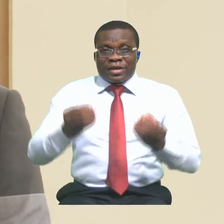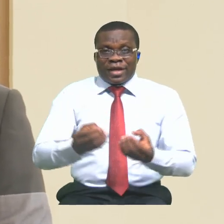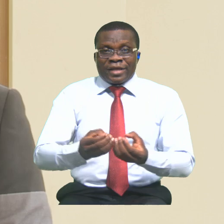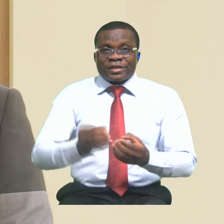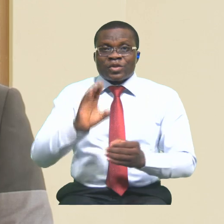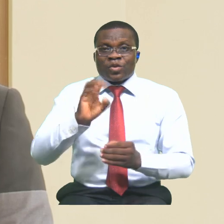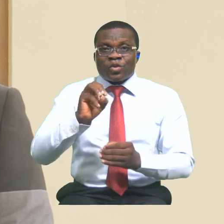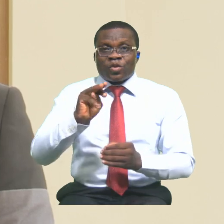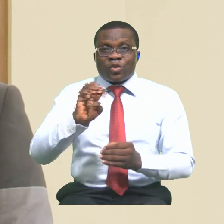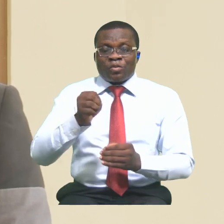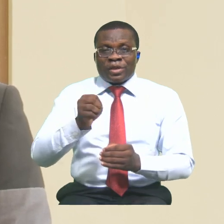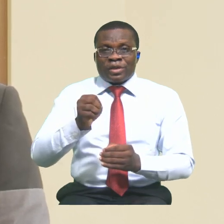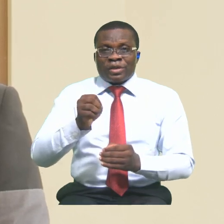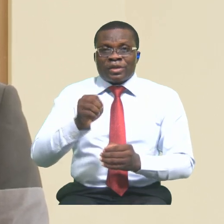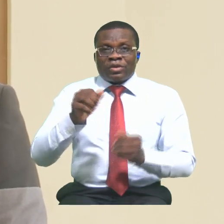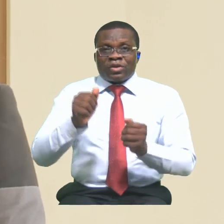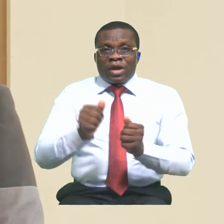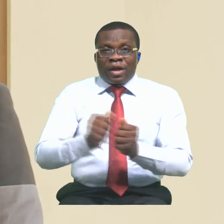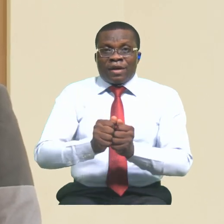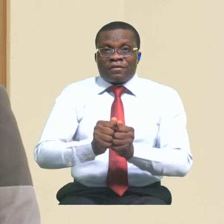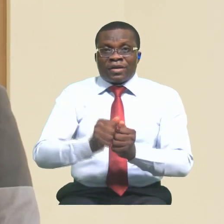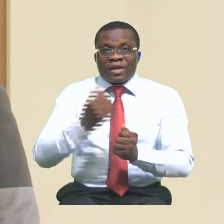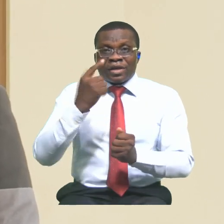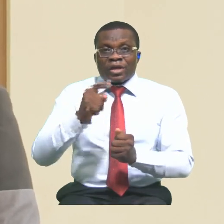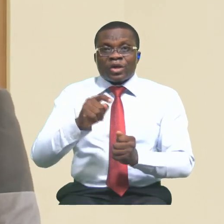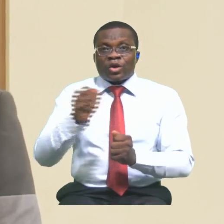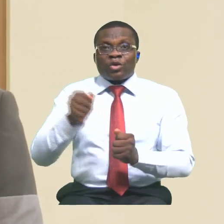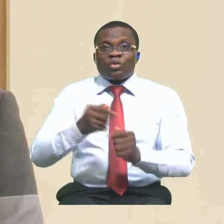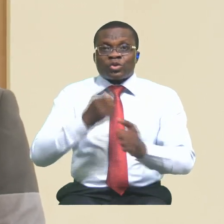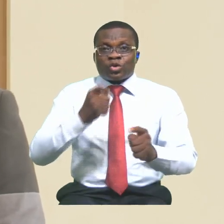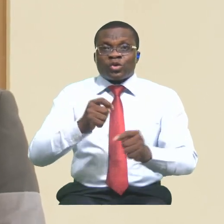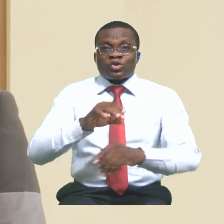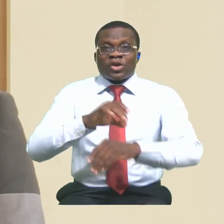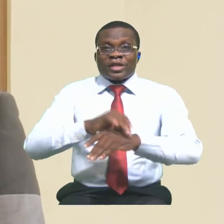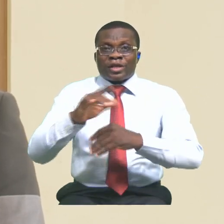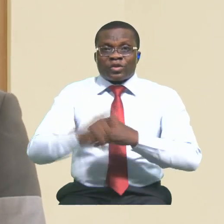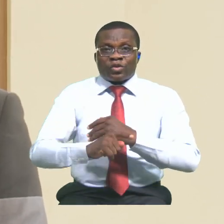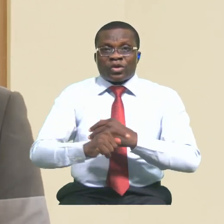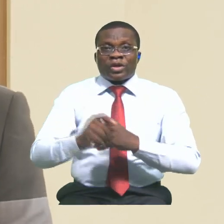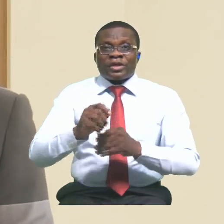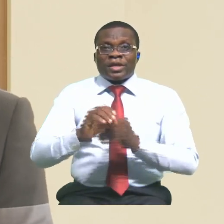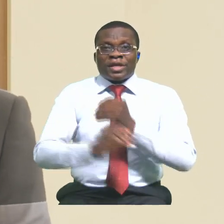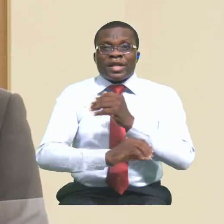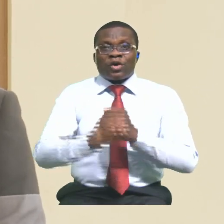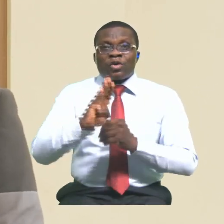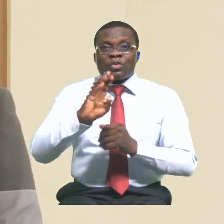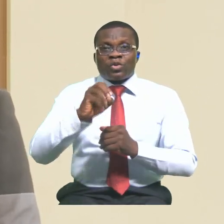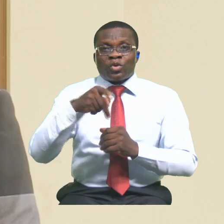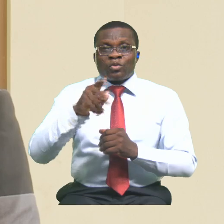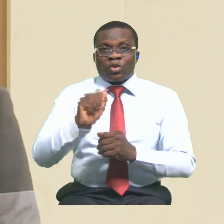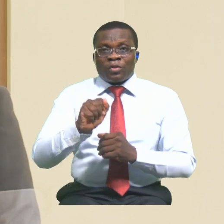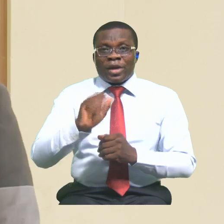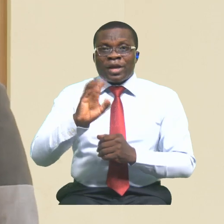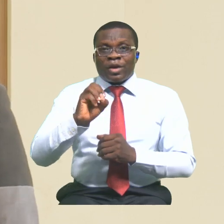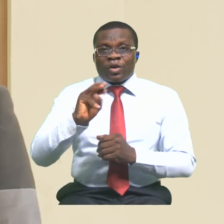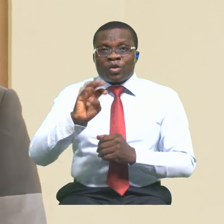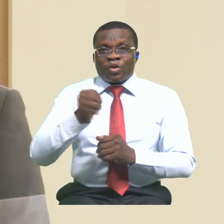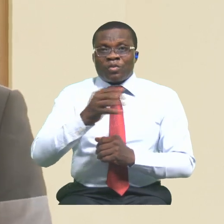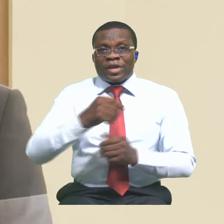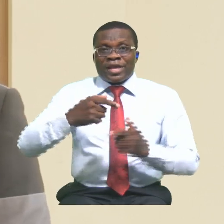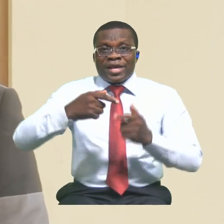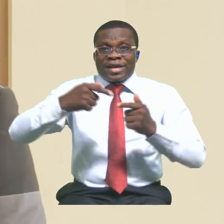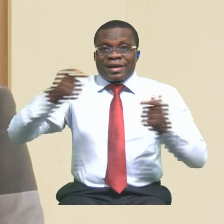Comé avec pour son ressort territorial les communes de Bopa, Comé et Grand